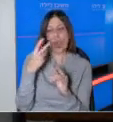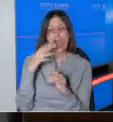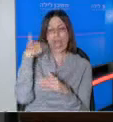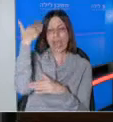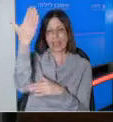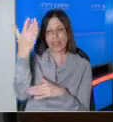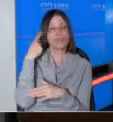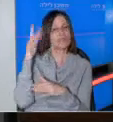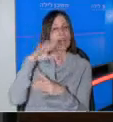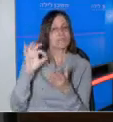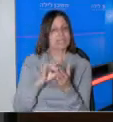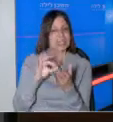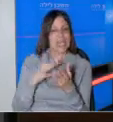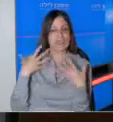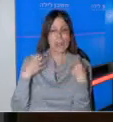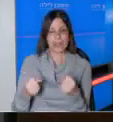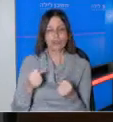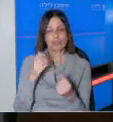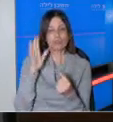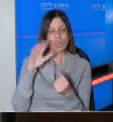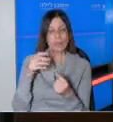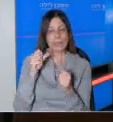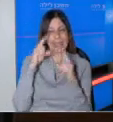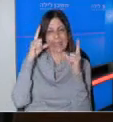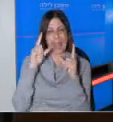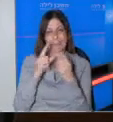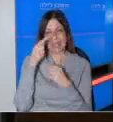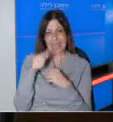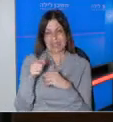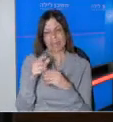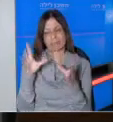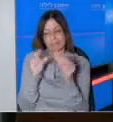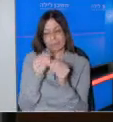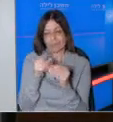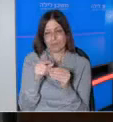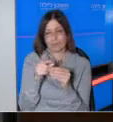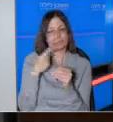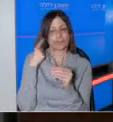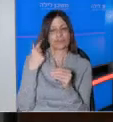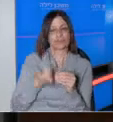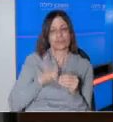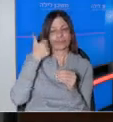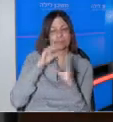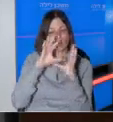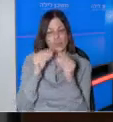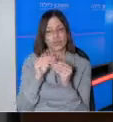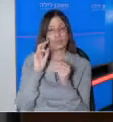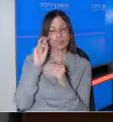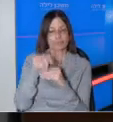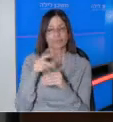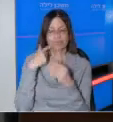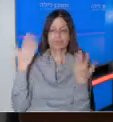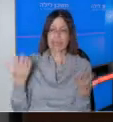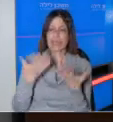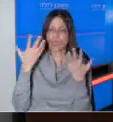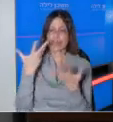גם ער לאירוע הזה, וכמובן לצד זה מגבירים, אנחנו שומעים את השרים, כולם נרתמים לעידוד ההתחסנות,